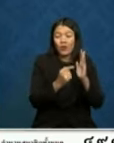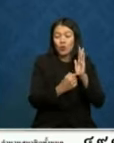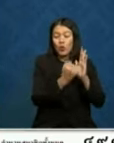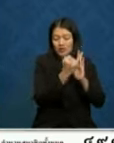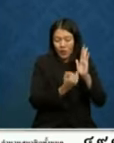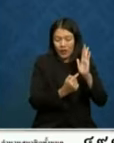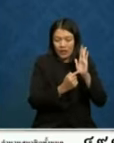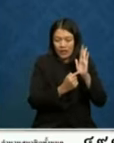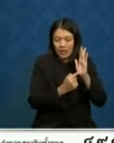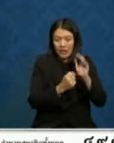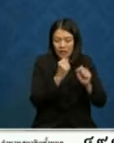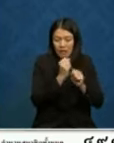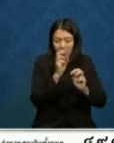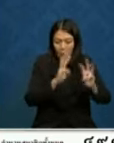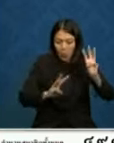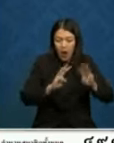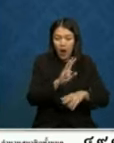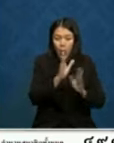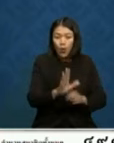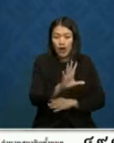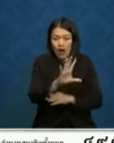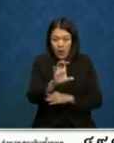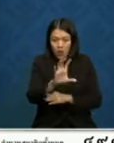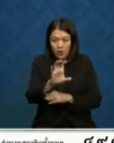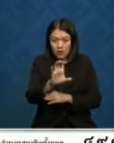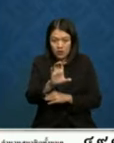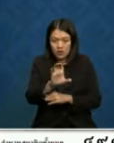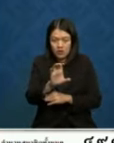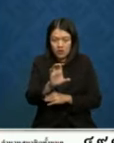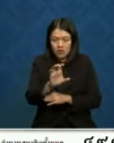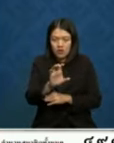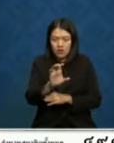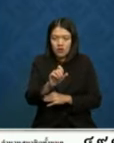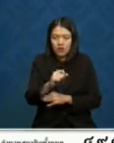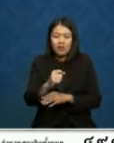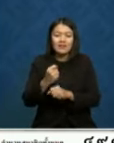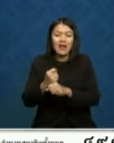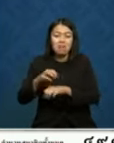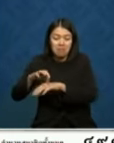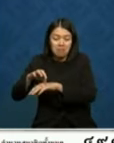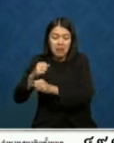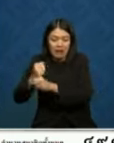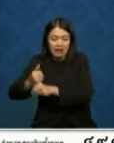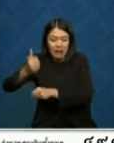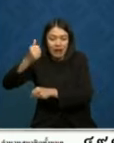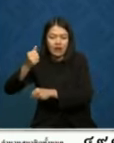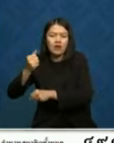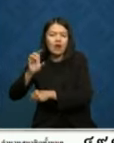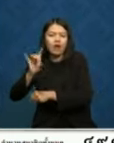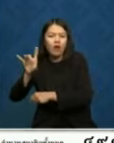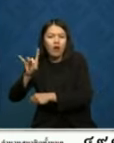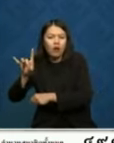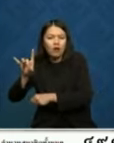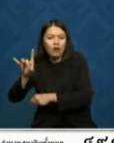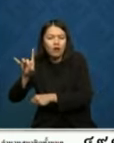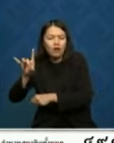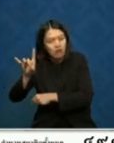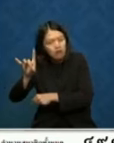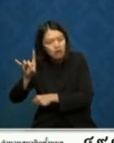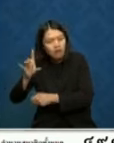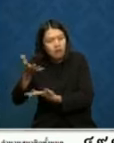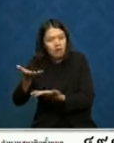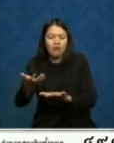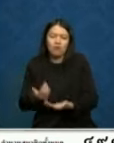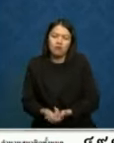มีอัตราการว่างงาน500คนแต่มีอัตราการบรรจุงาน100คนถามว่าบัณฑิตแรงงานเพิ่มอัตราการบรรจุงานได้ไหม